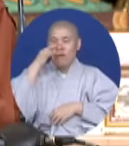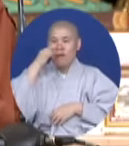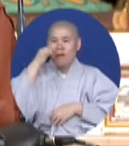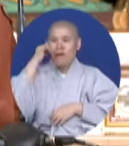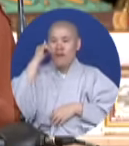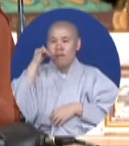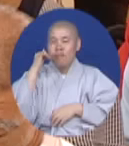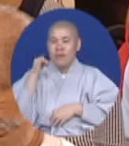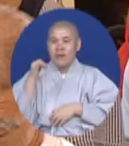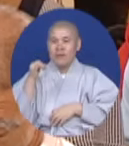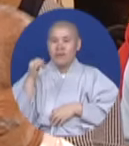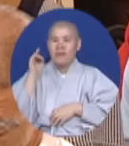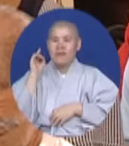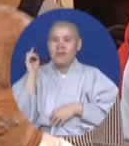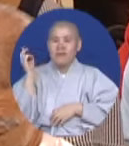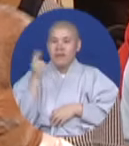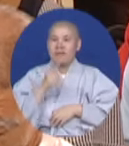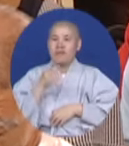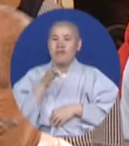이거 이해 잘 하셔야 되는데요.